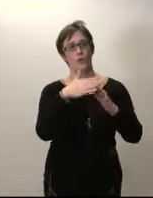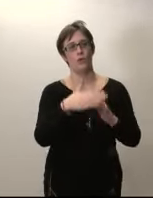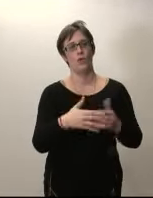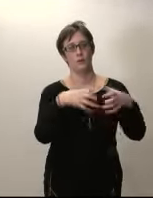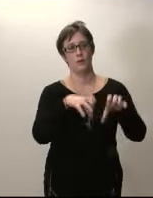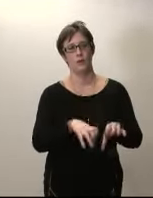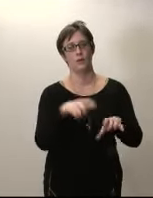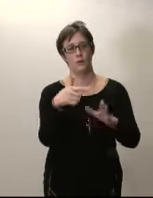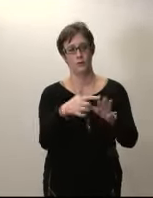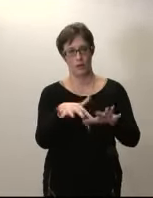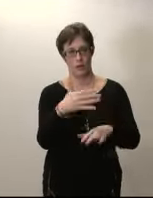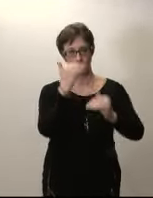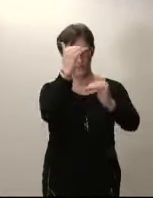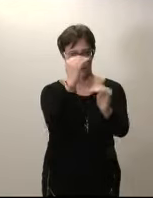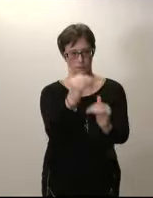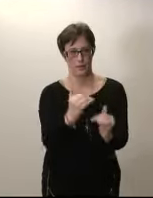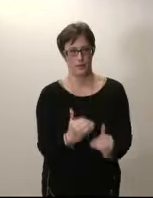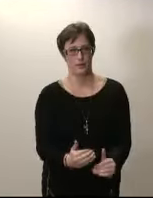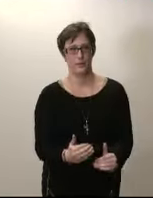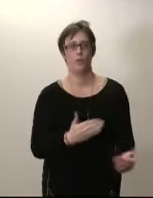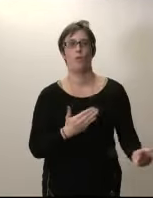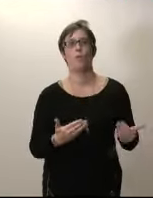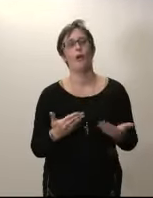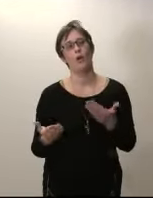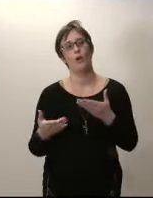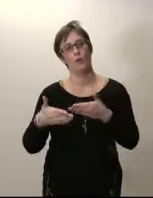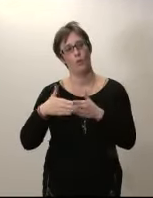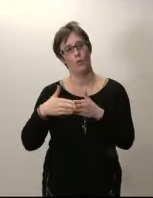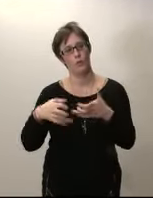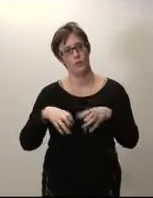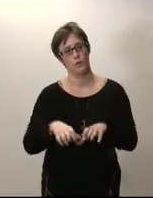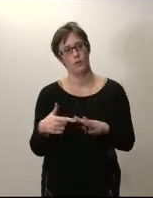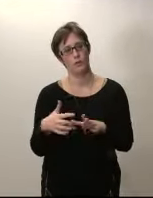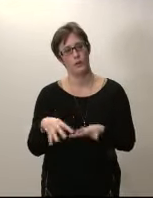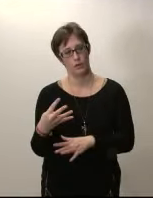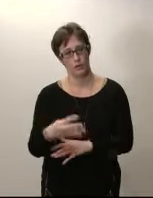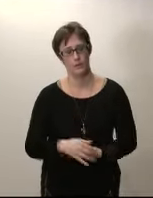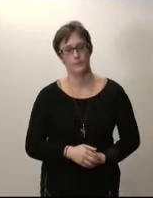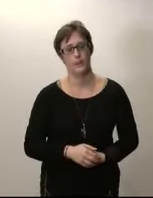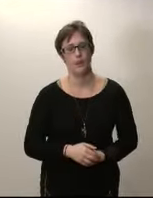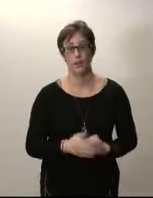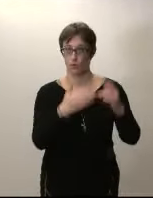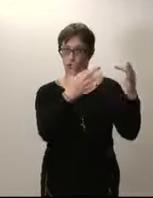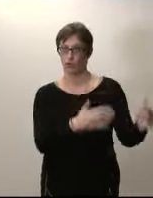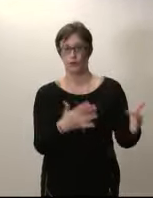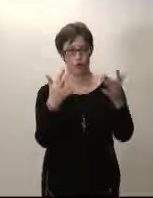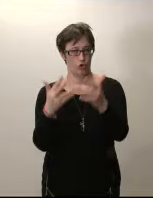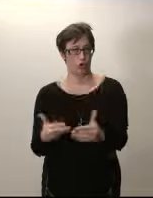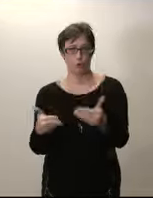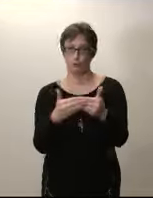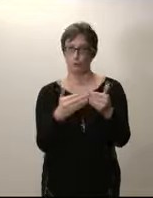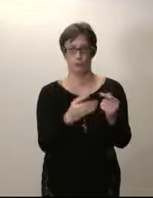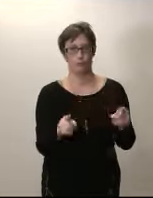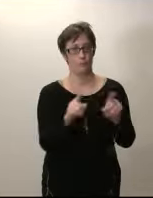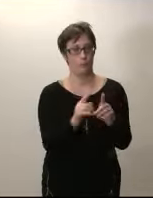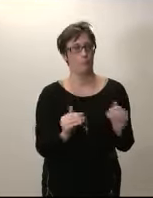regard, le compte administratif 2014. Ces chiffres sont comparables. Ils comportent la même